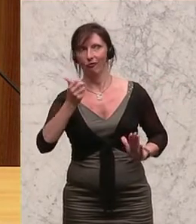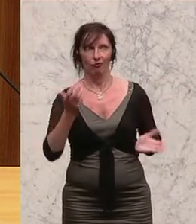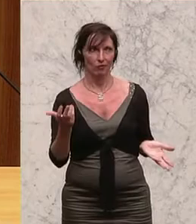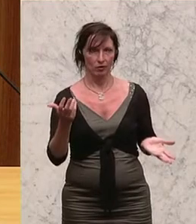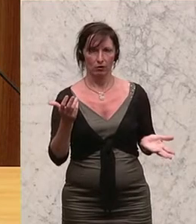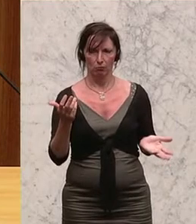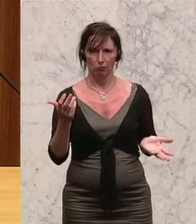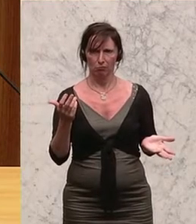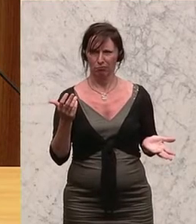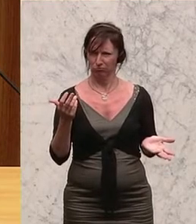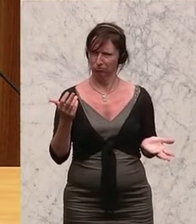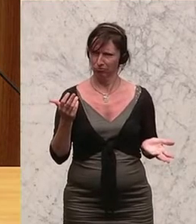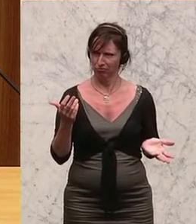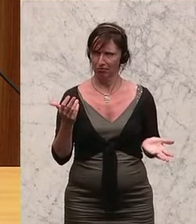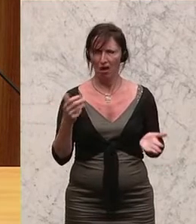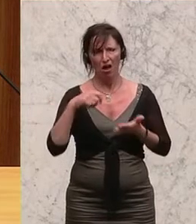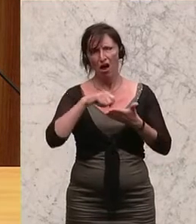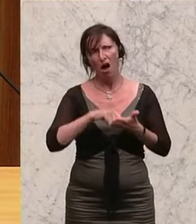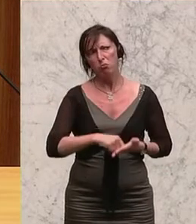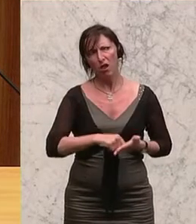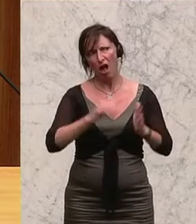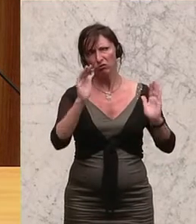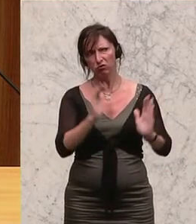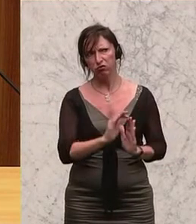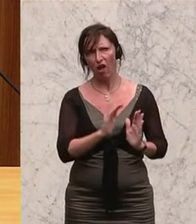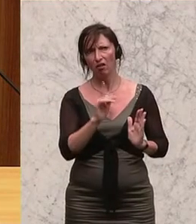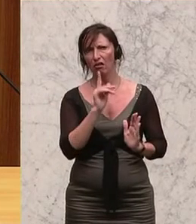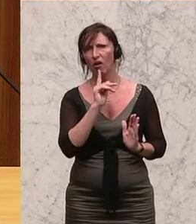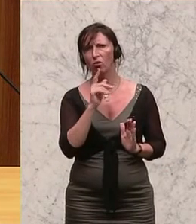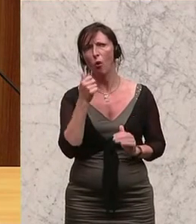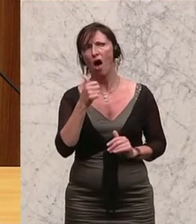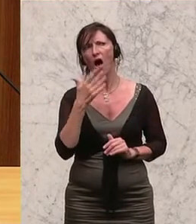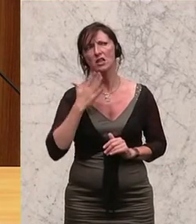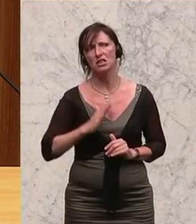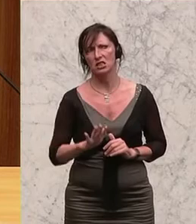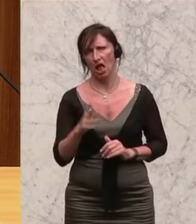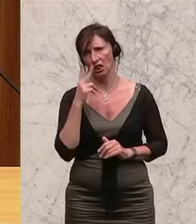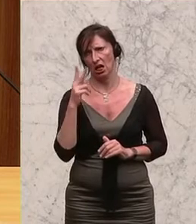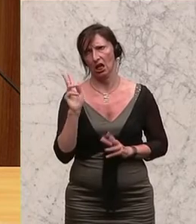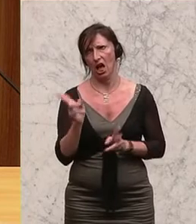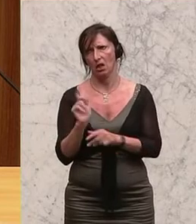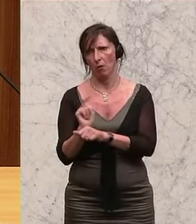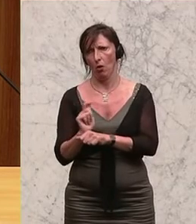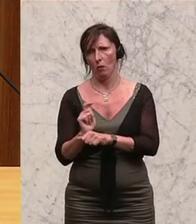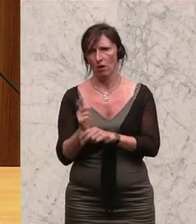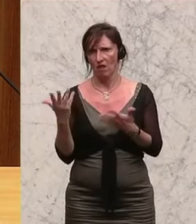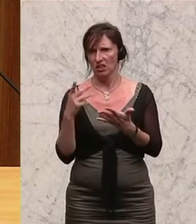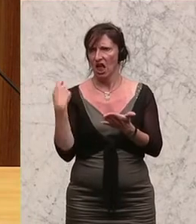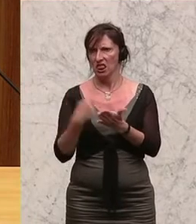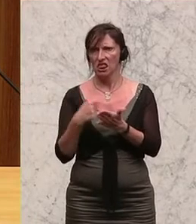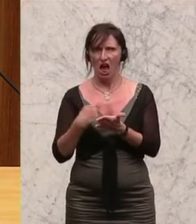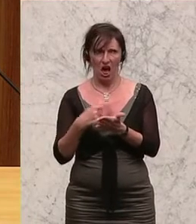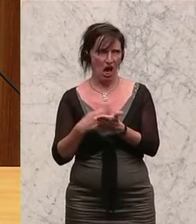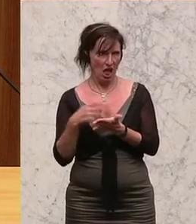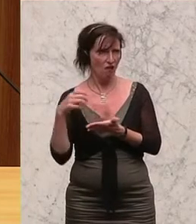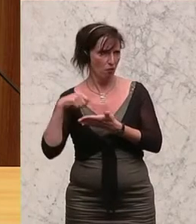ich sehe die Entlastung nur auf einer Seite, und das ist ja das, was wir seit Jahren auch gefordert haben, nämlich die Tarifentlastung.